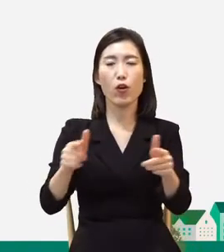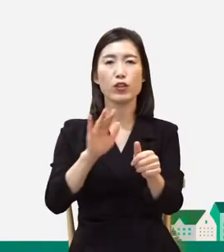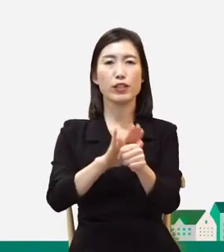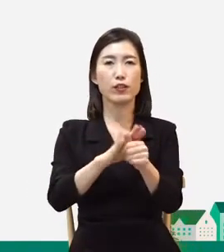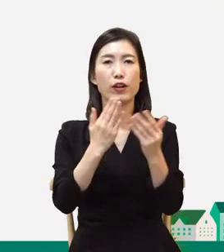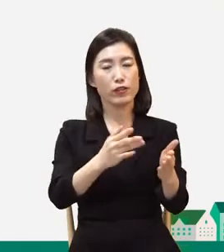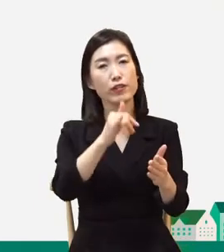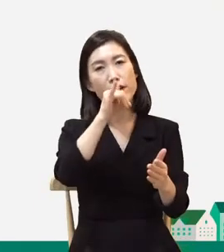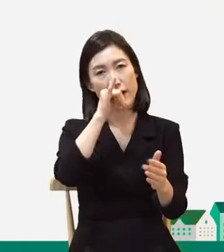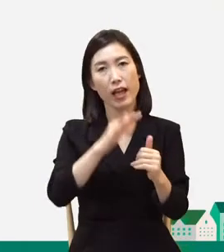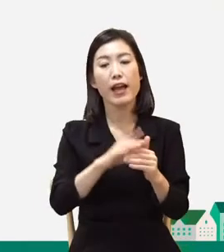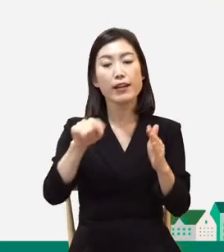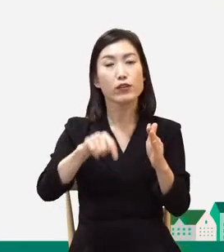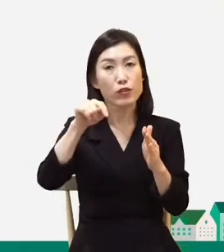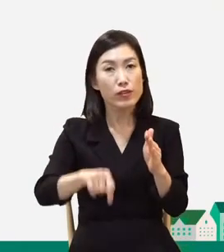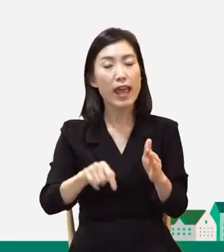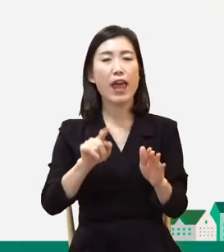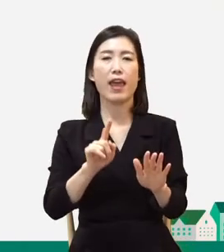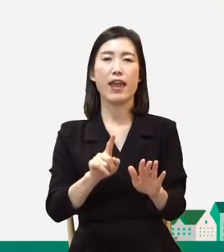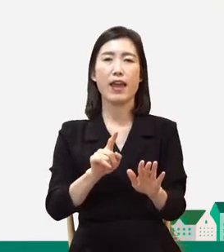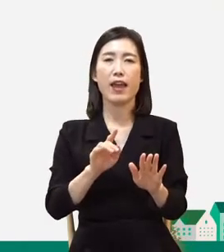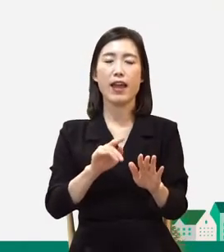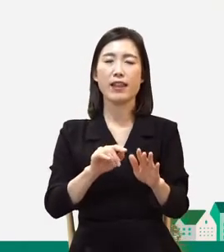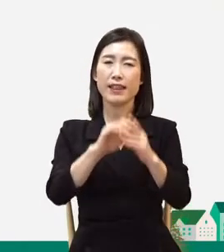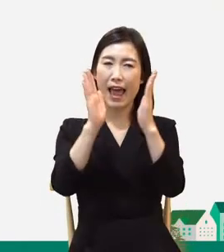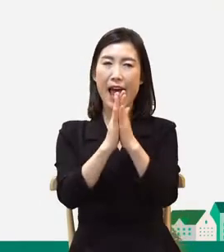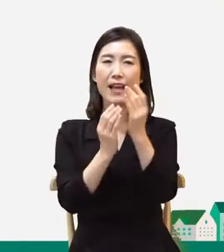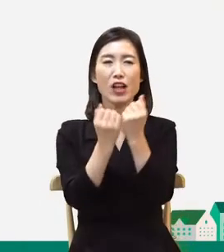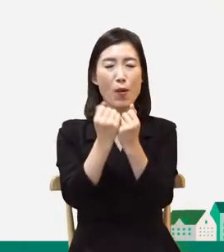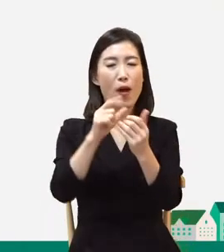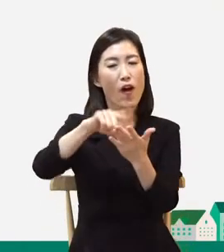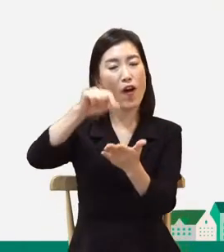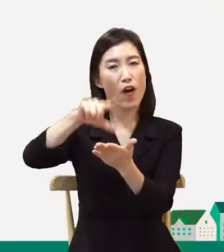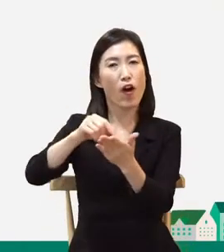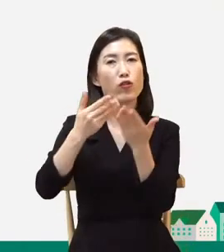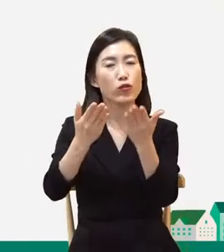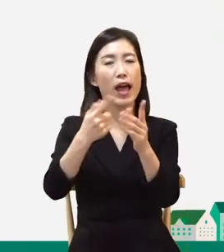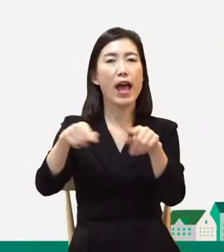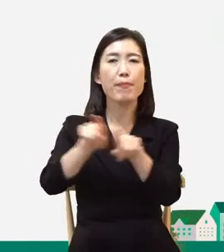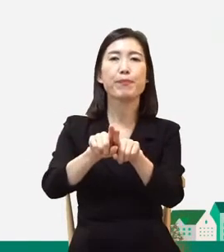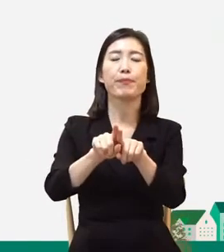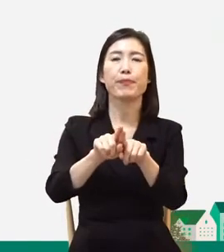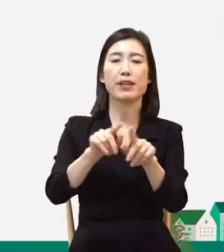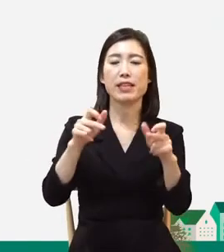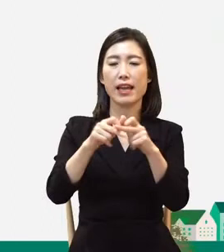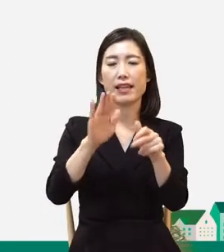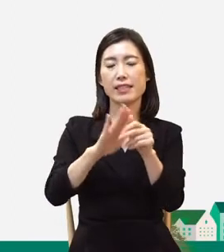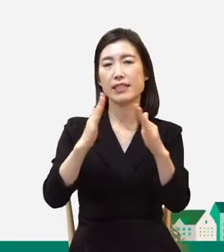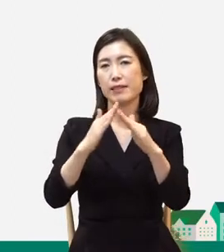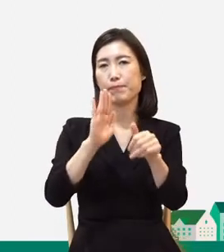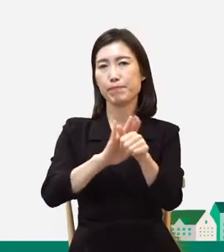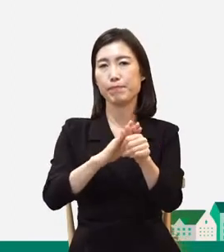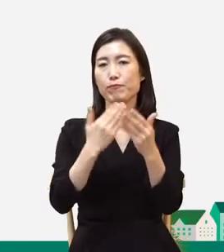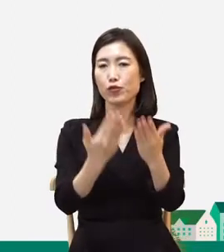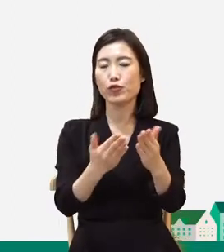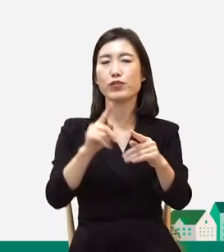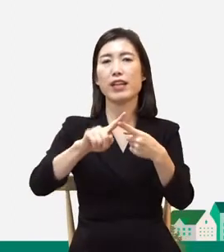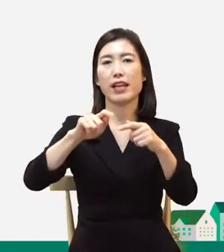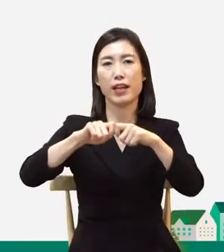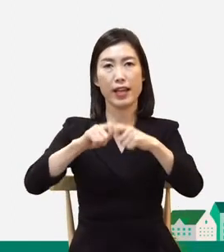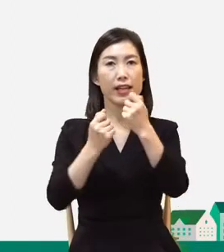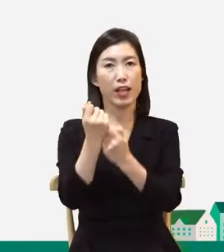있습니다. 오늘은 여기에서 전반적인 설명을 드리면서 장애인 지원주택에 대한 이야기를 해보려고 합니다.